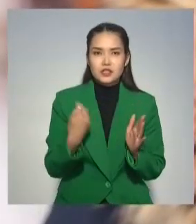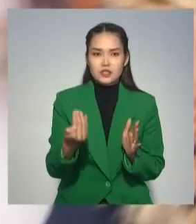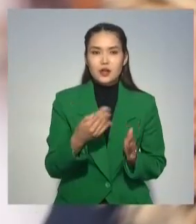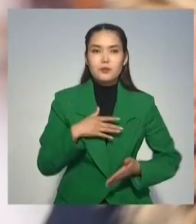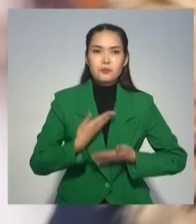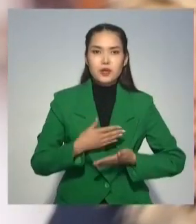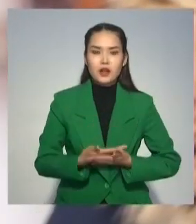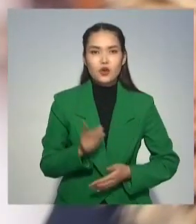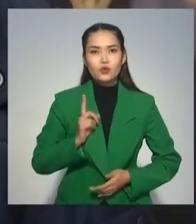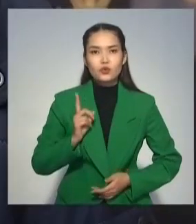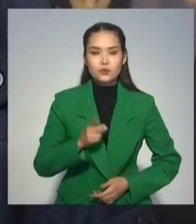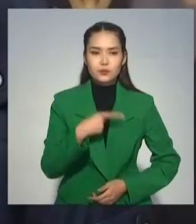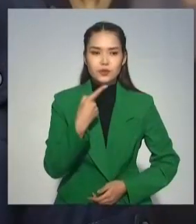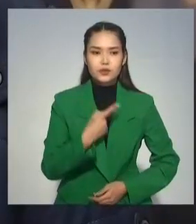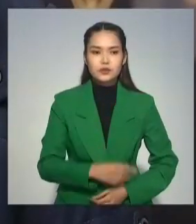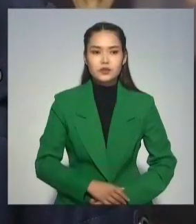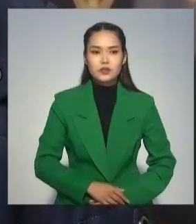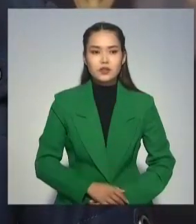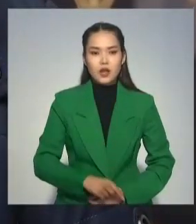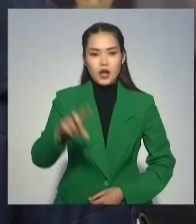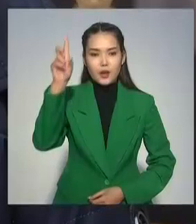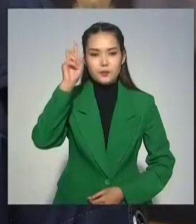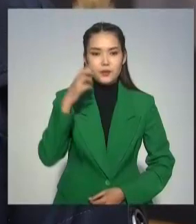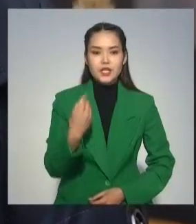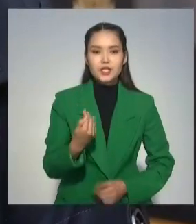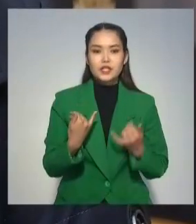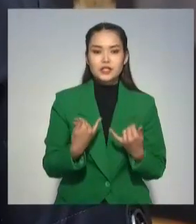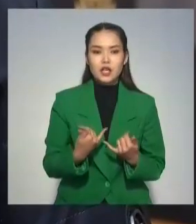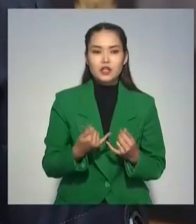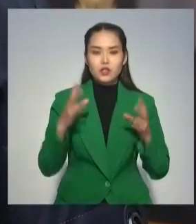күтіп отырмыз дейді. Бұл мектептің жаңа төбе жабындысы, қазір